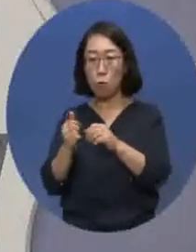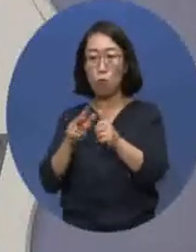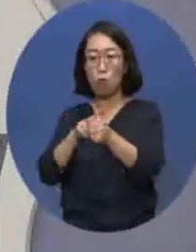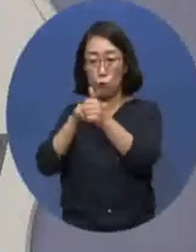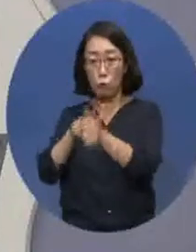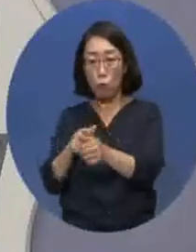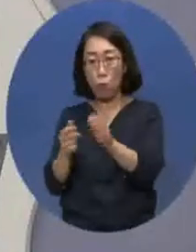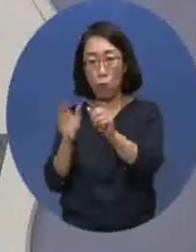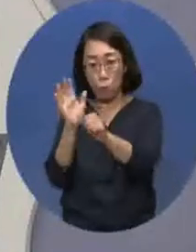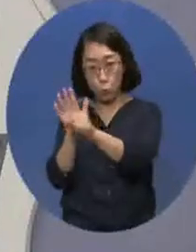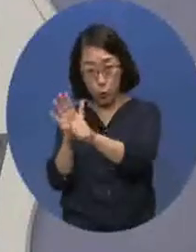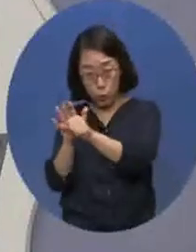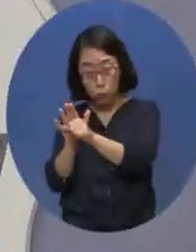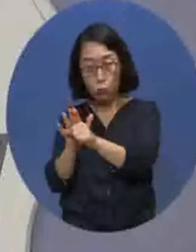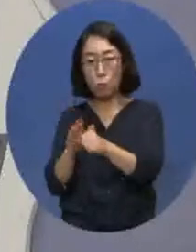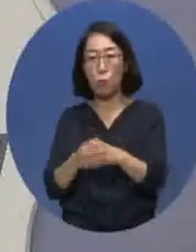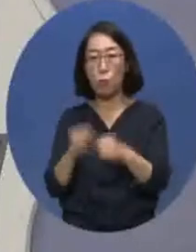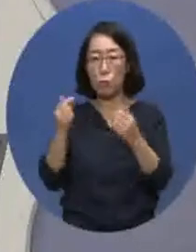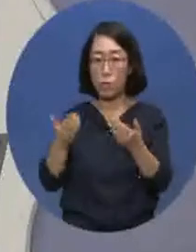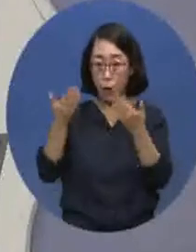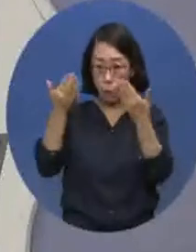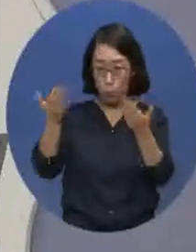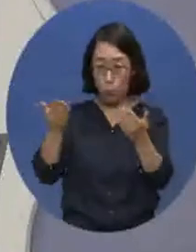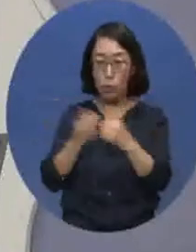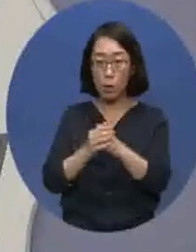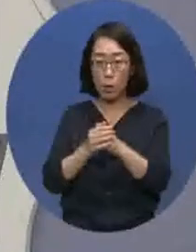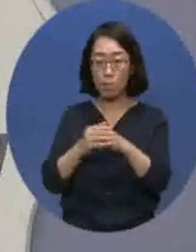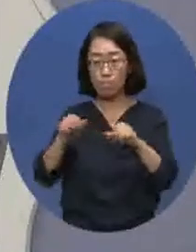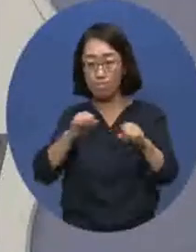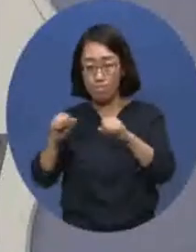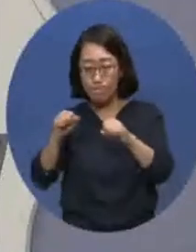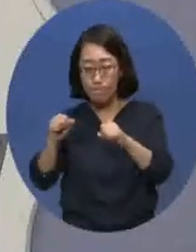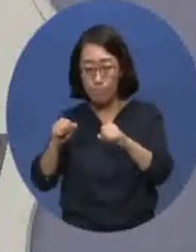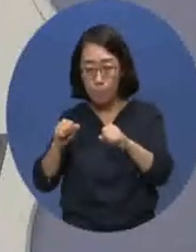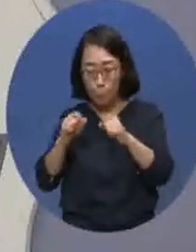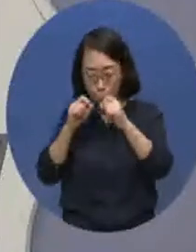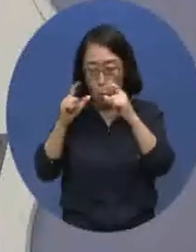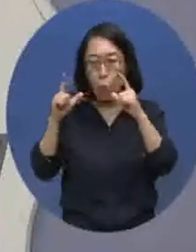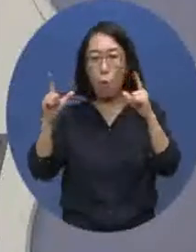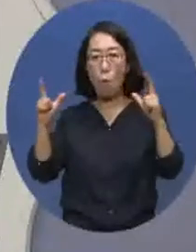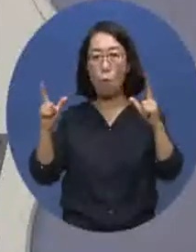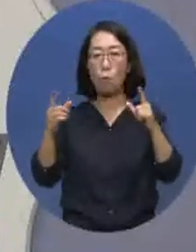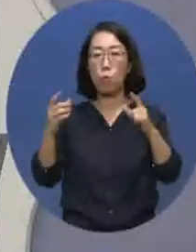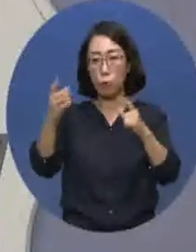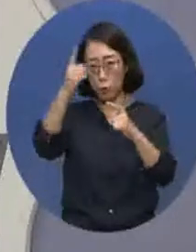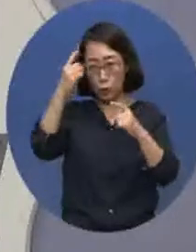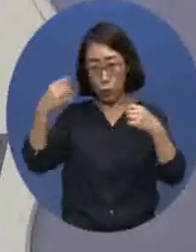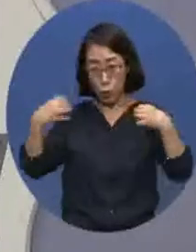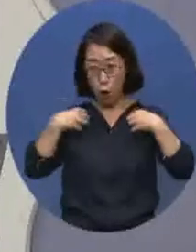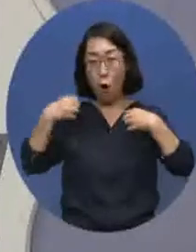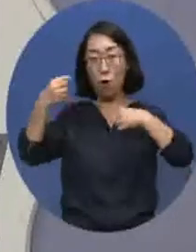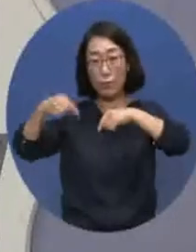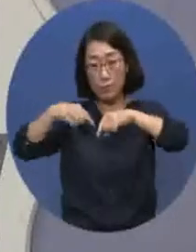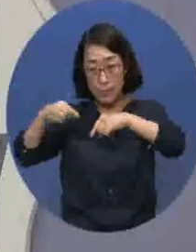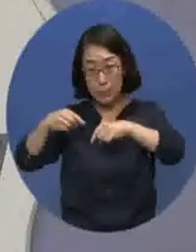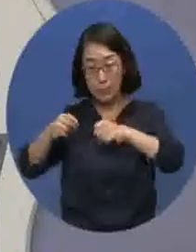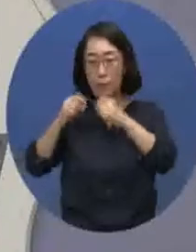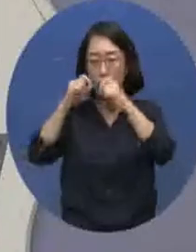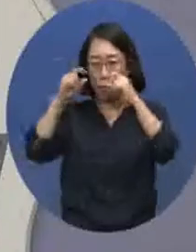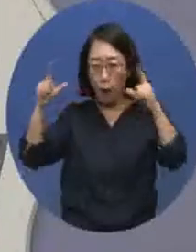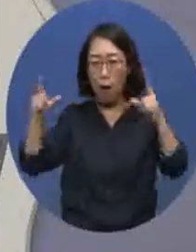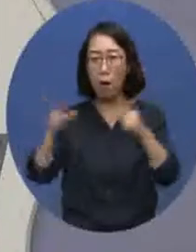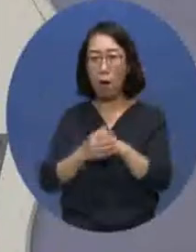자원봉사를 하면서 정치에 눈을 뜬 것이구요 정치라는 것은 제가 생각하기에